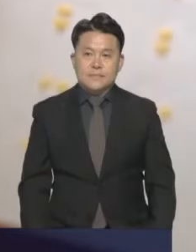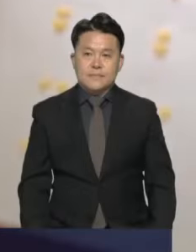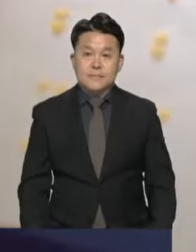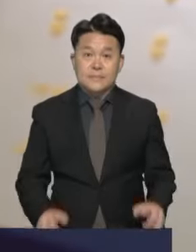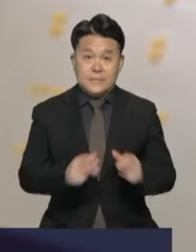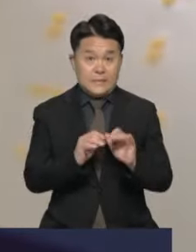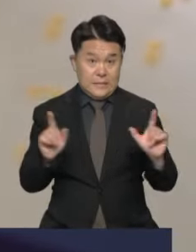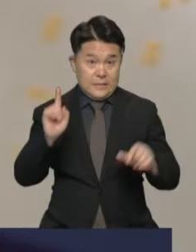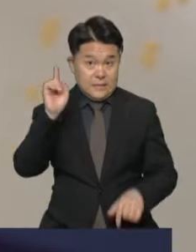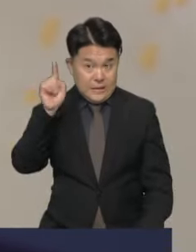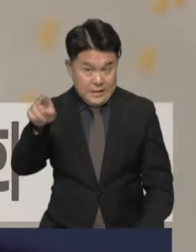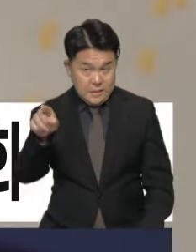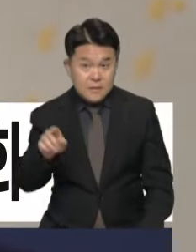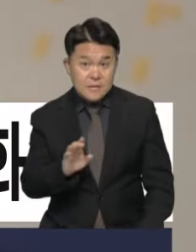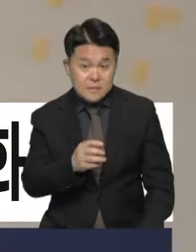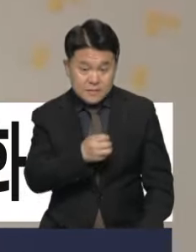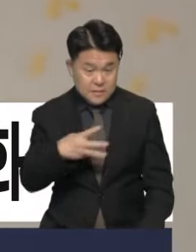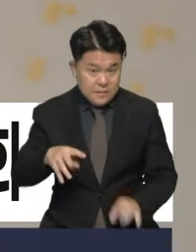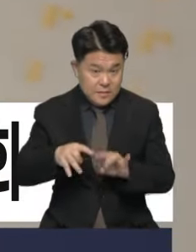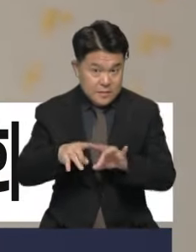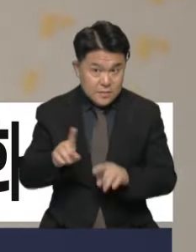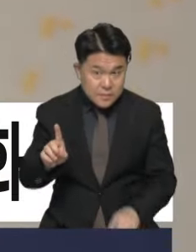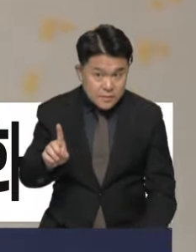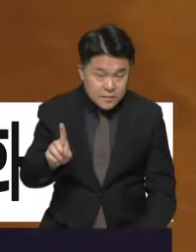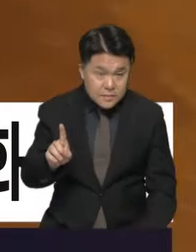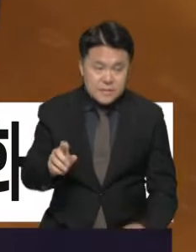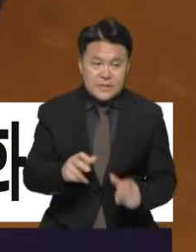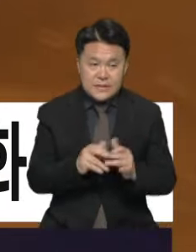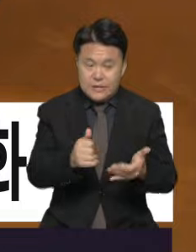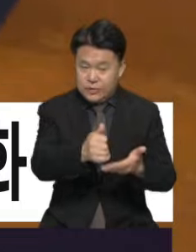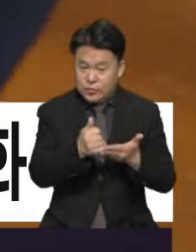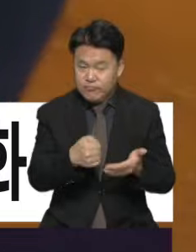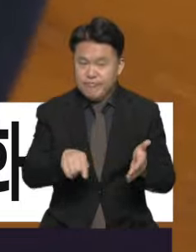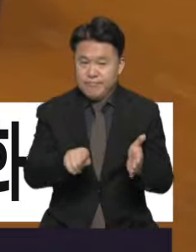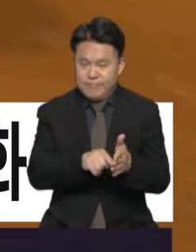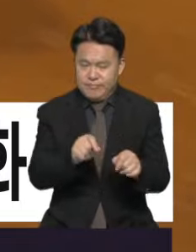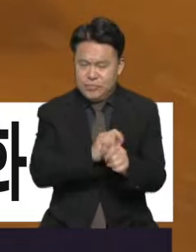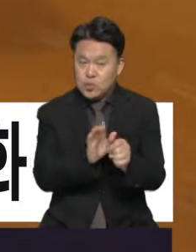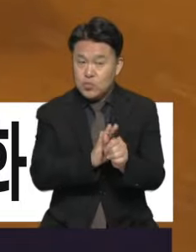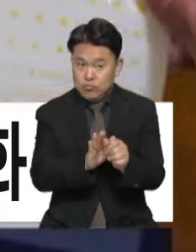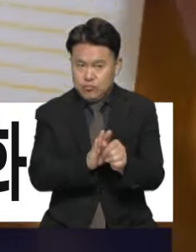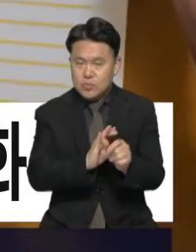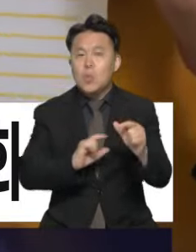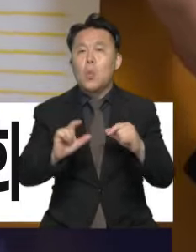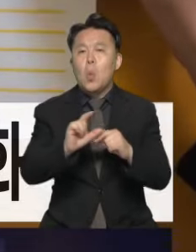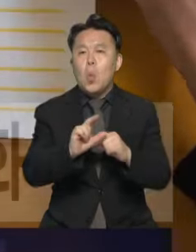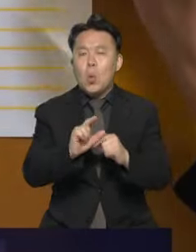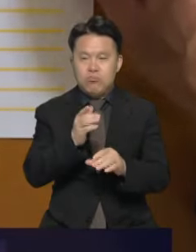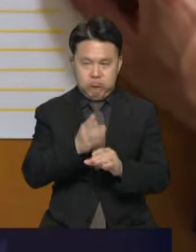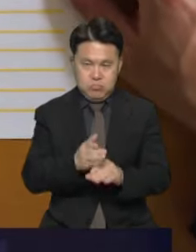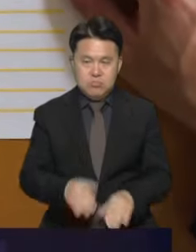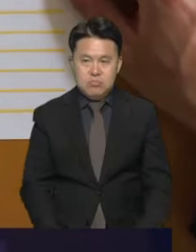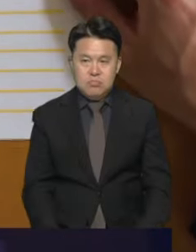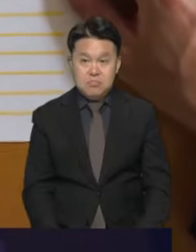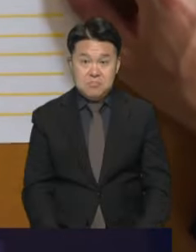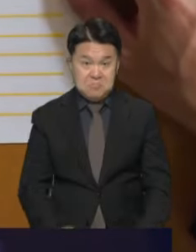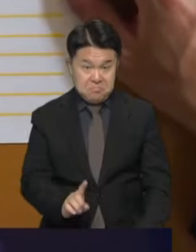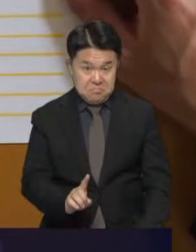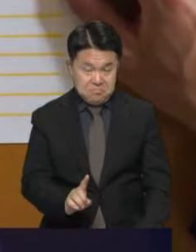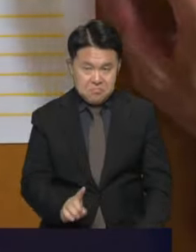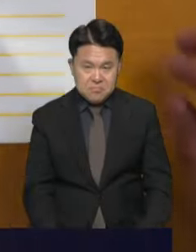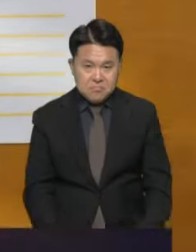장애인의 날을 하루 앞둔 오늘 삼성전자 서비스는 장애인 고객을 위한 특화 서비스를 강화하고 있다고 밝혔습니다.